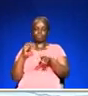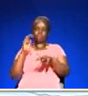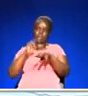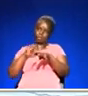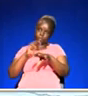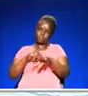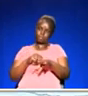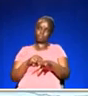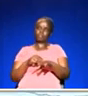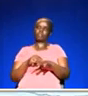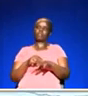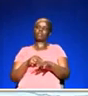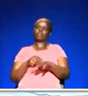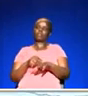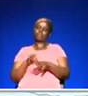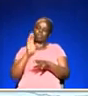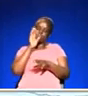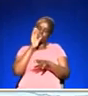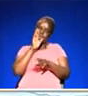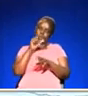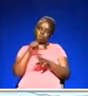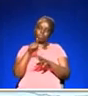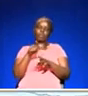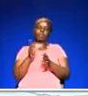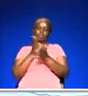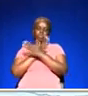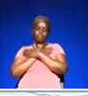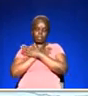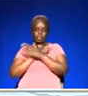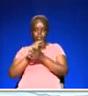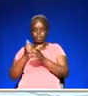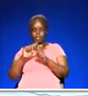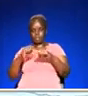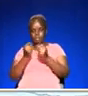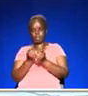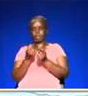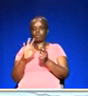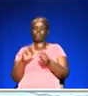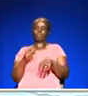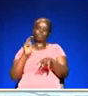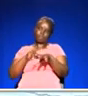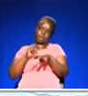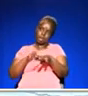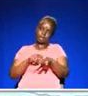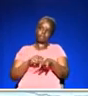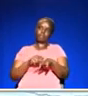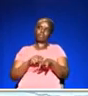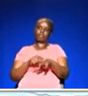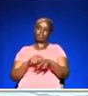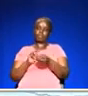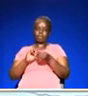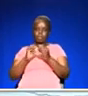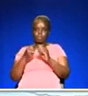sijakuonyesha, mnongoneze mwenzako aina ya pili ya maneno. Hebu mweleza aina ya pili ya